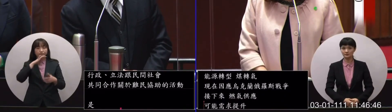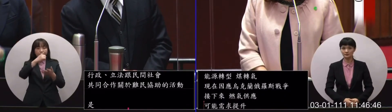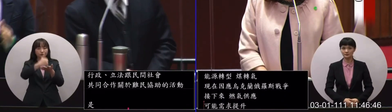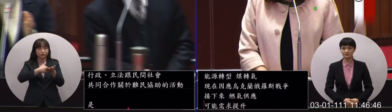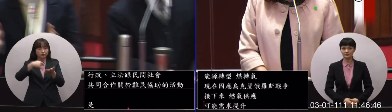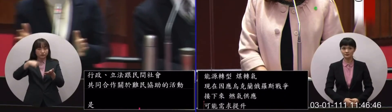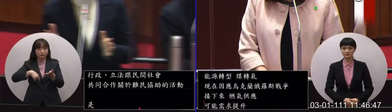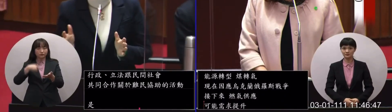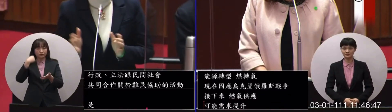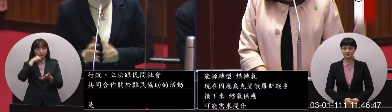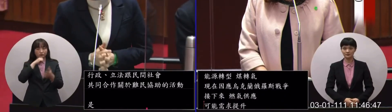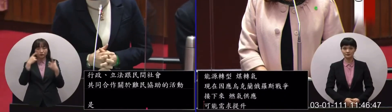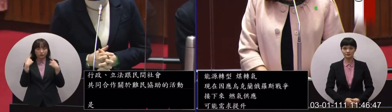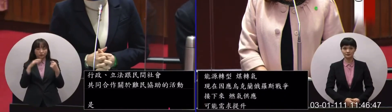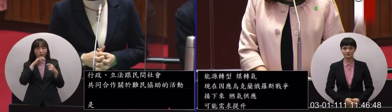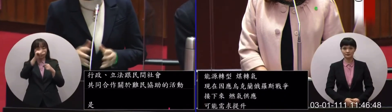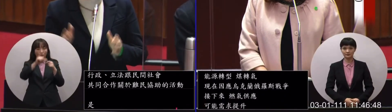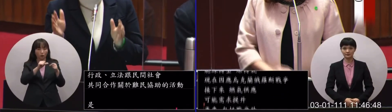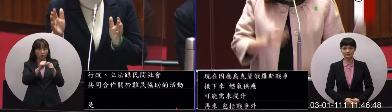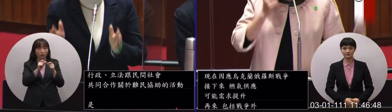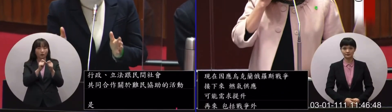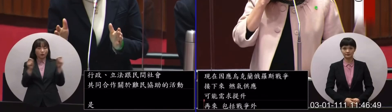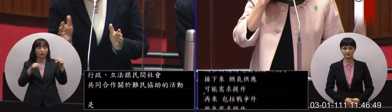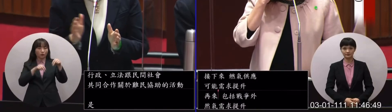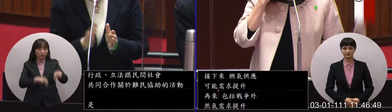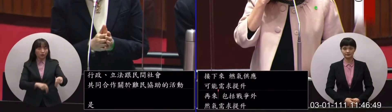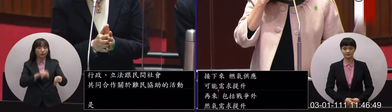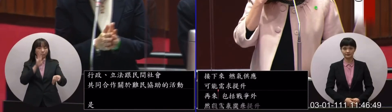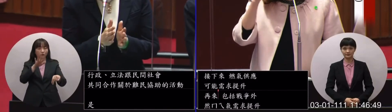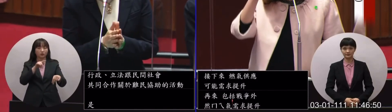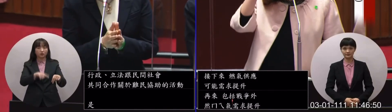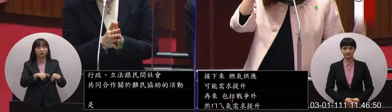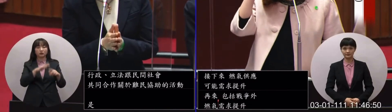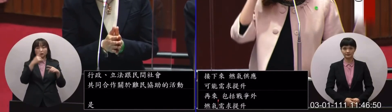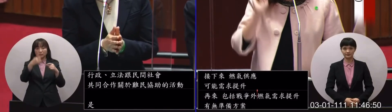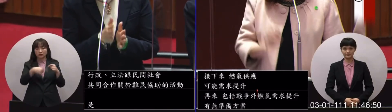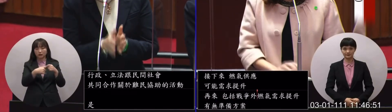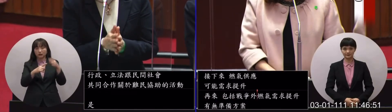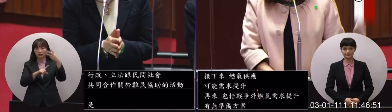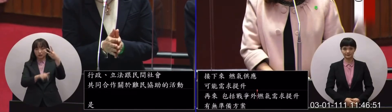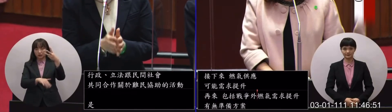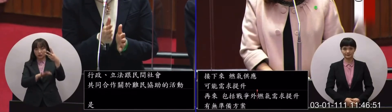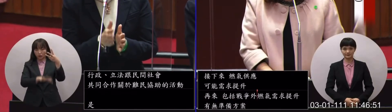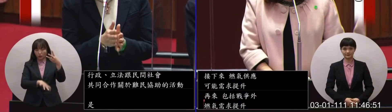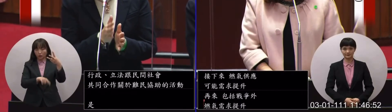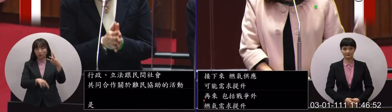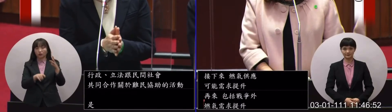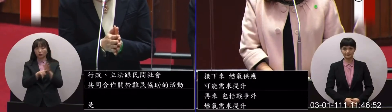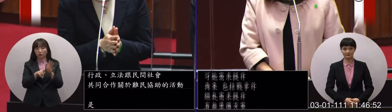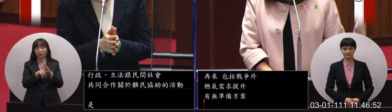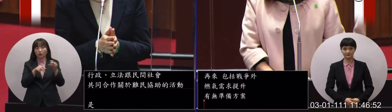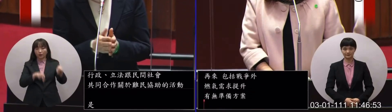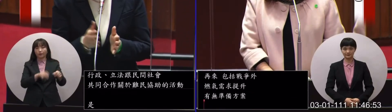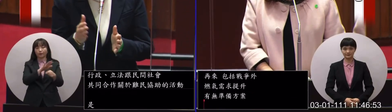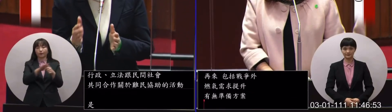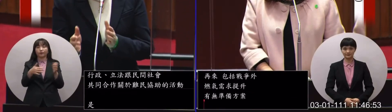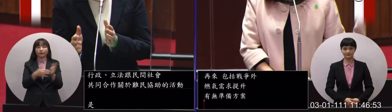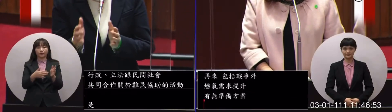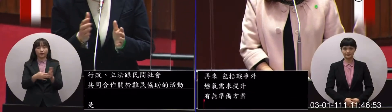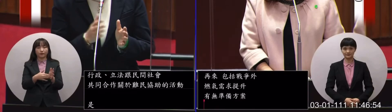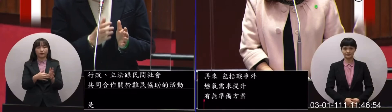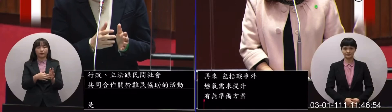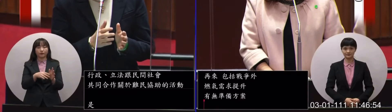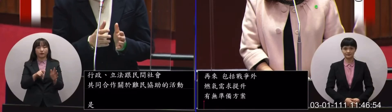部分原来是有一个5年的长约，那这个长约呢，其实在今年的3月，就这个月，其实已经到期了。所